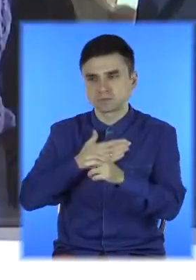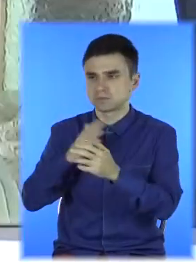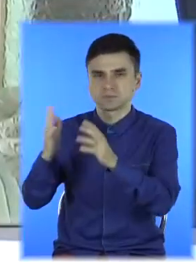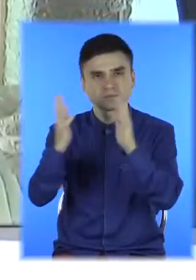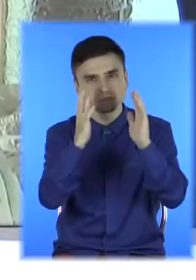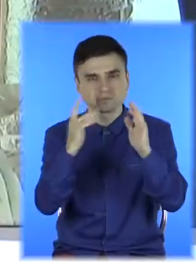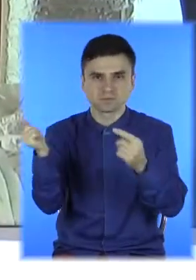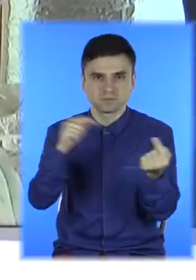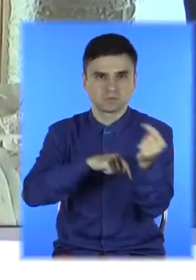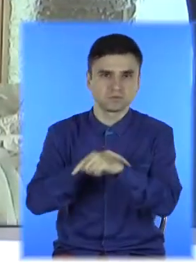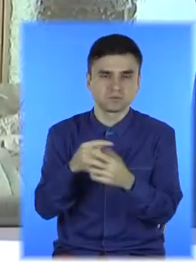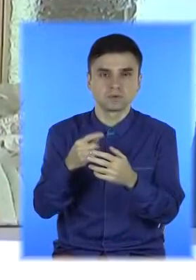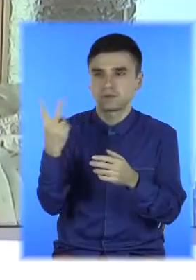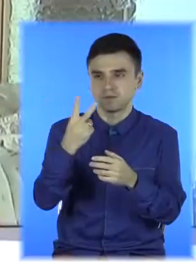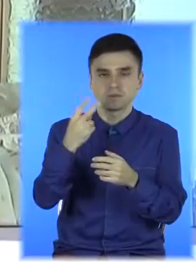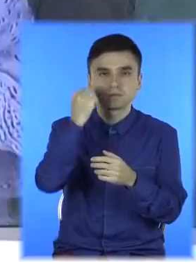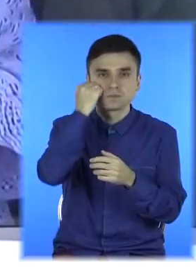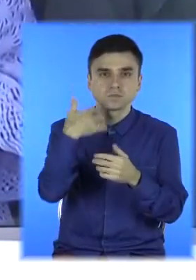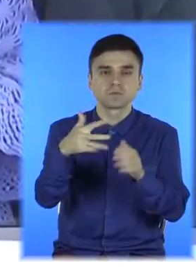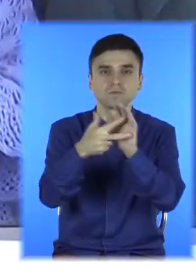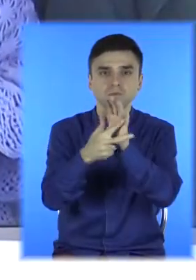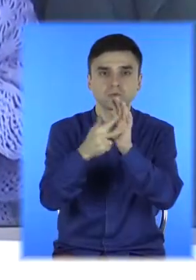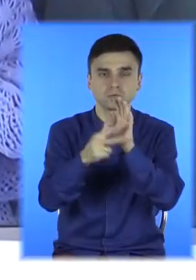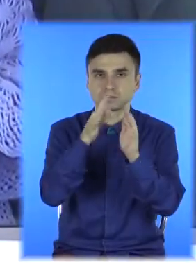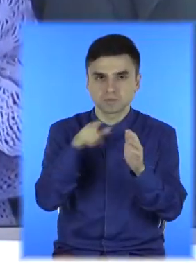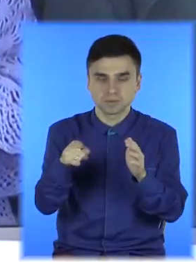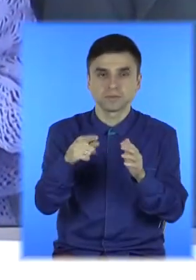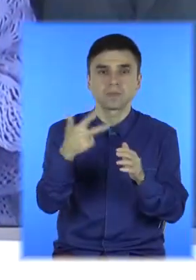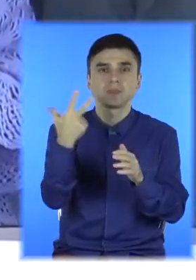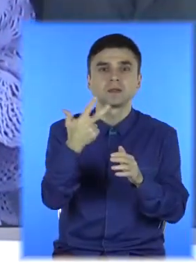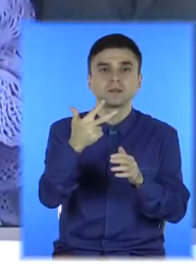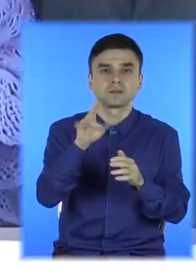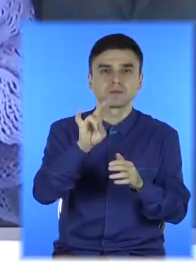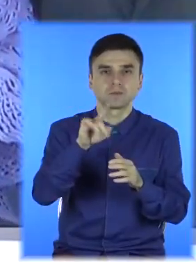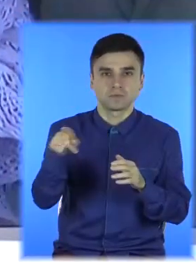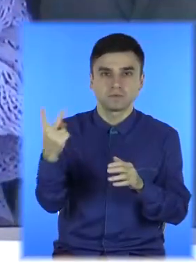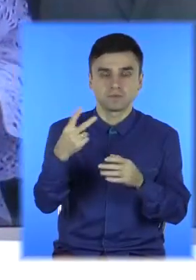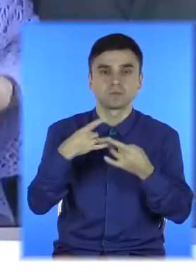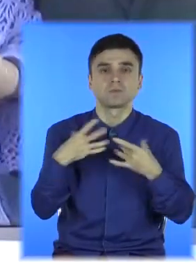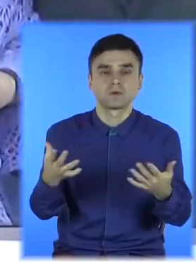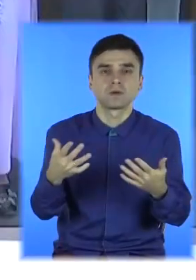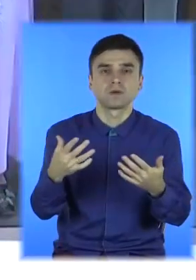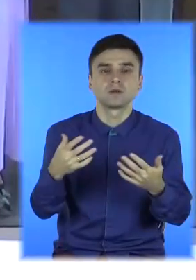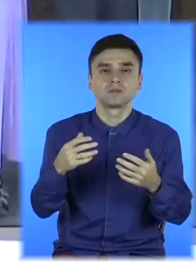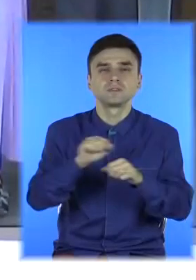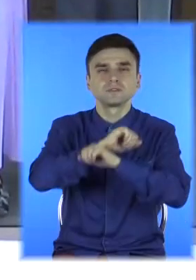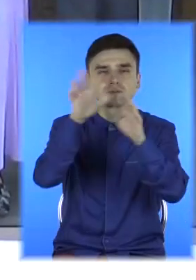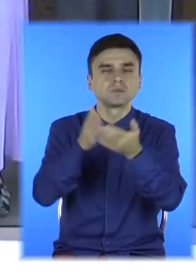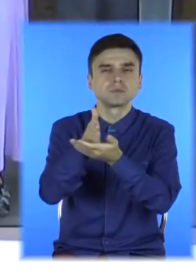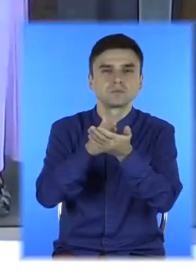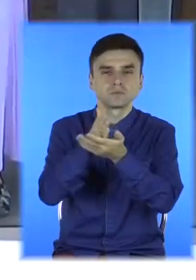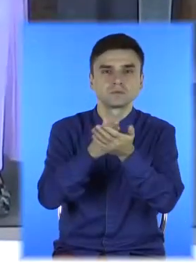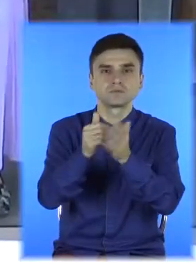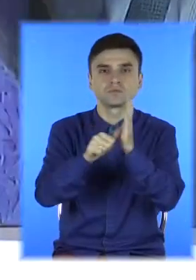відсвяткували діамантове весілля. У Раці Ніні Іванівні та Федору Васильовичу Ємцовим урочисто вручили посвідчення.